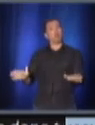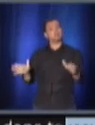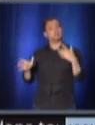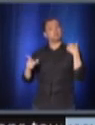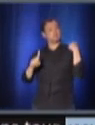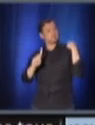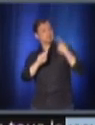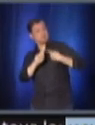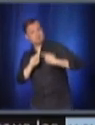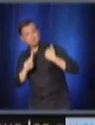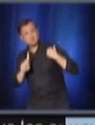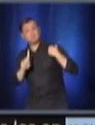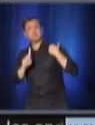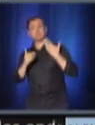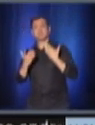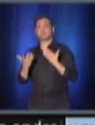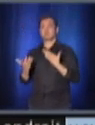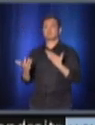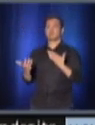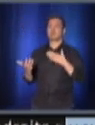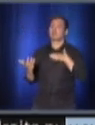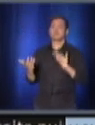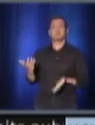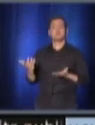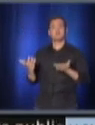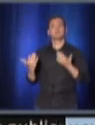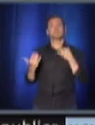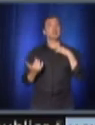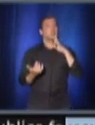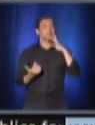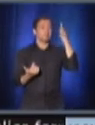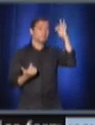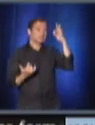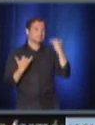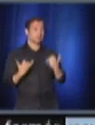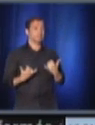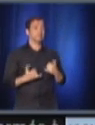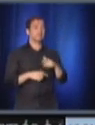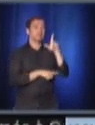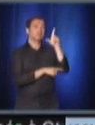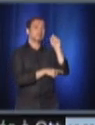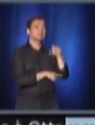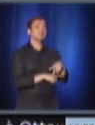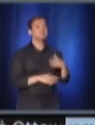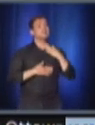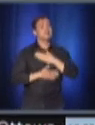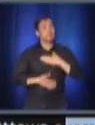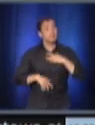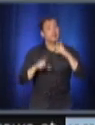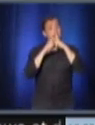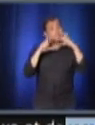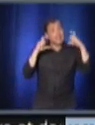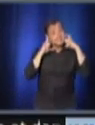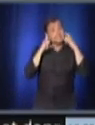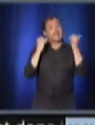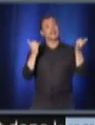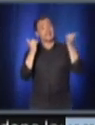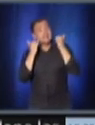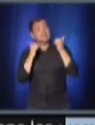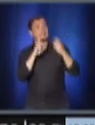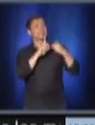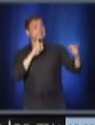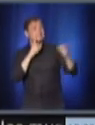exhorte de porter le masque, de garder la distanciation. C'est comme ça, it's this way we're going to be. C'est